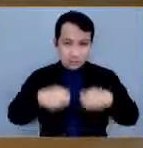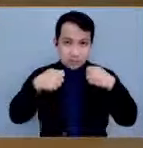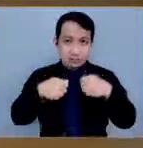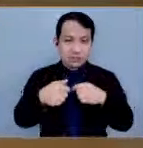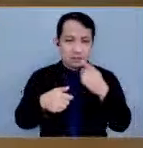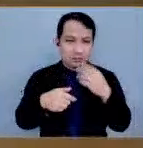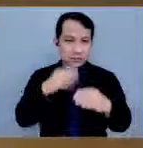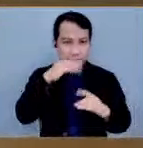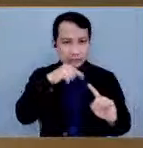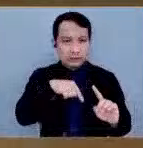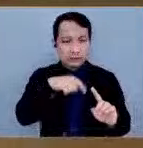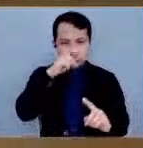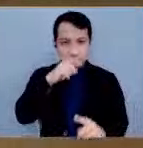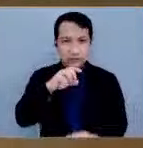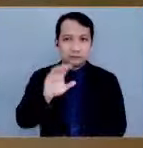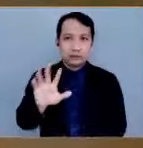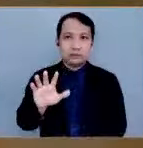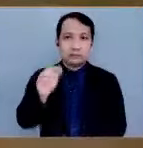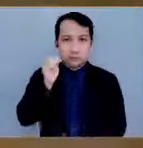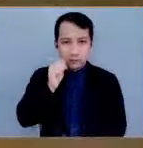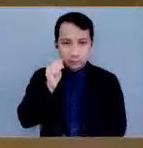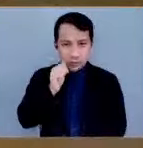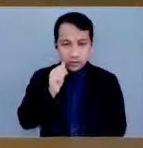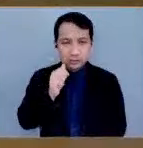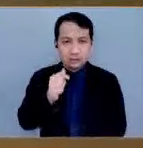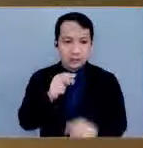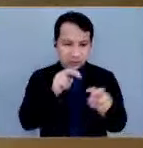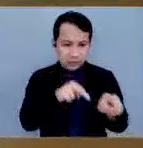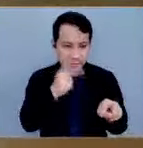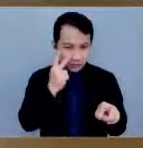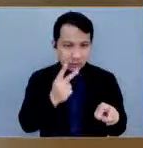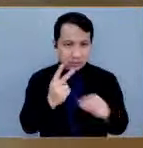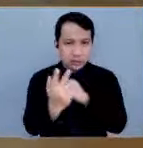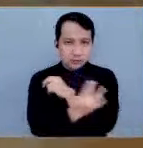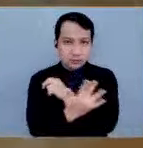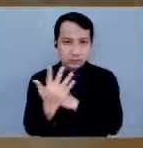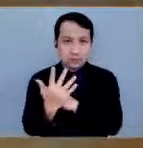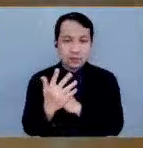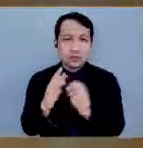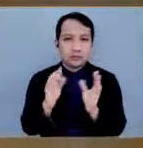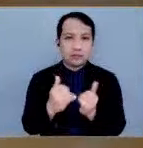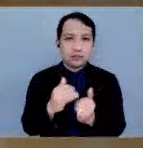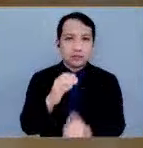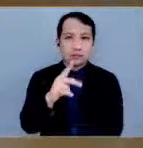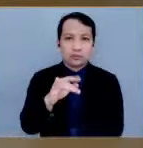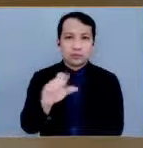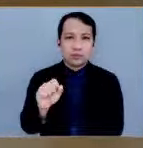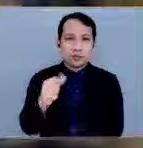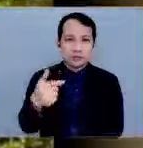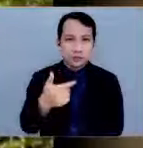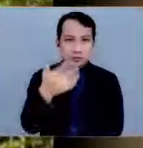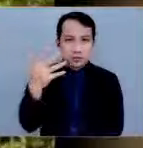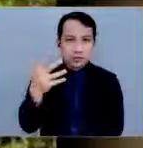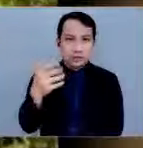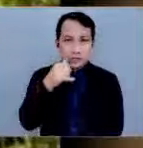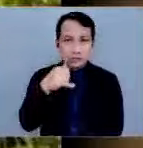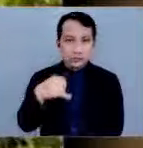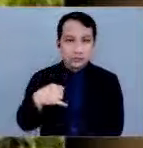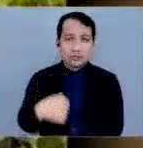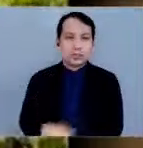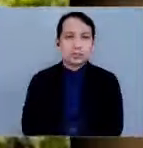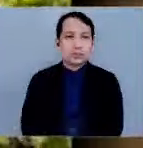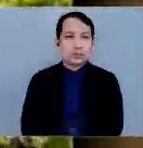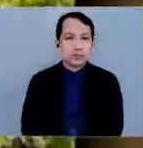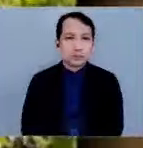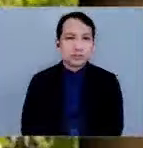ang 7 taong gulang na batang babaeng ito nang matagpuan sa damuhan sa Barangay Conel sa General Santos City kahapon. Ayon sa mga pulis,